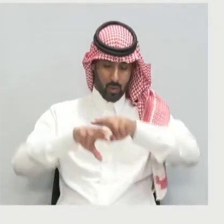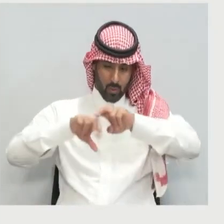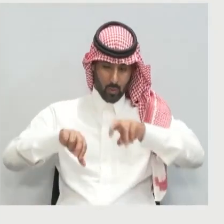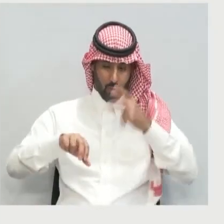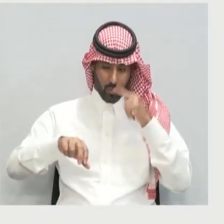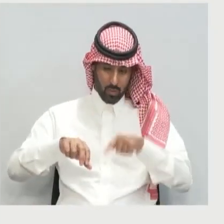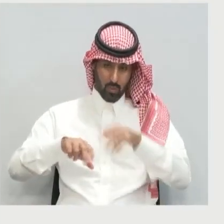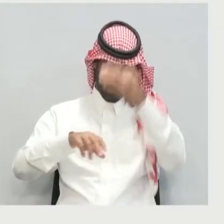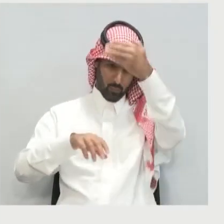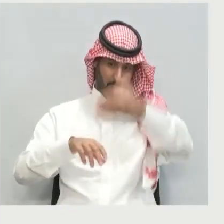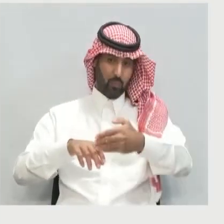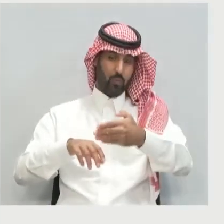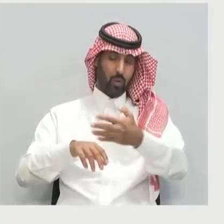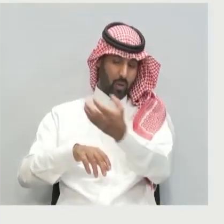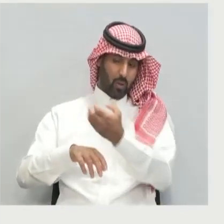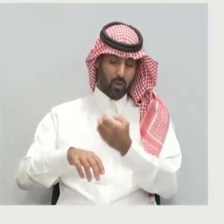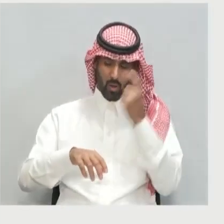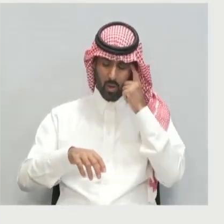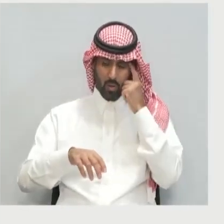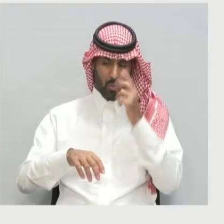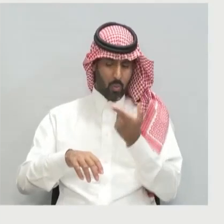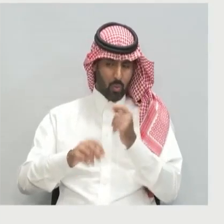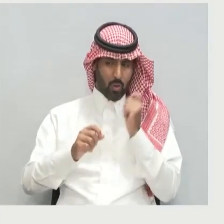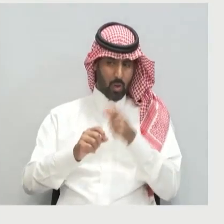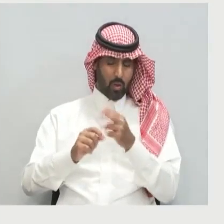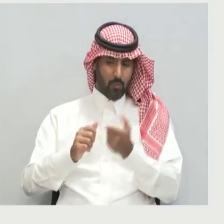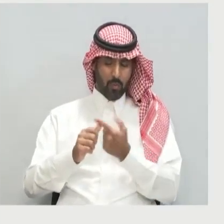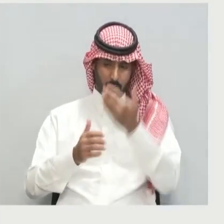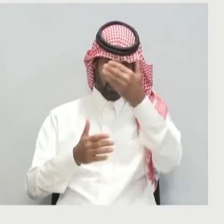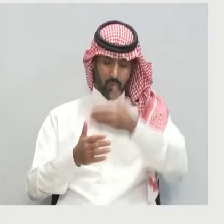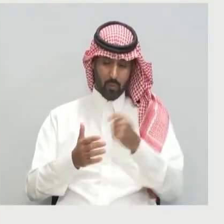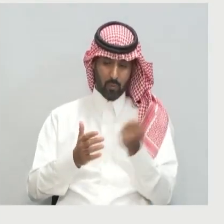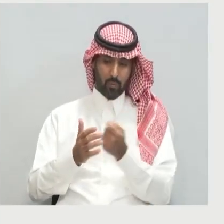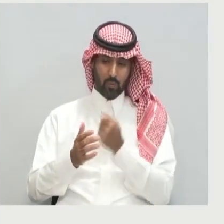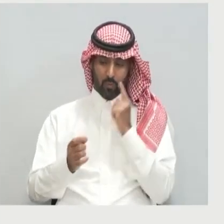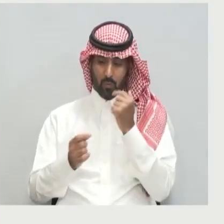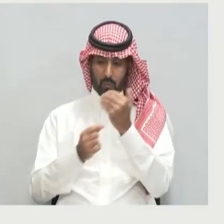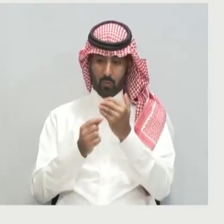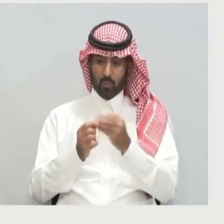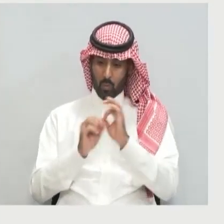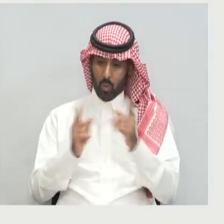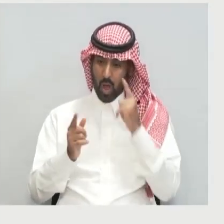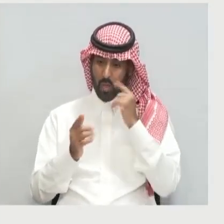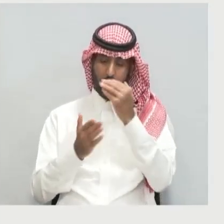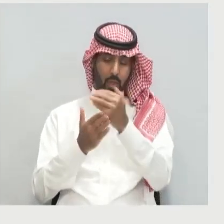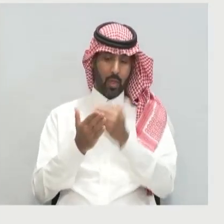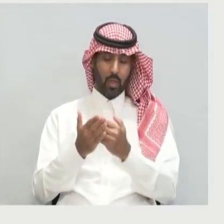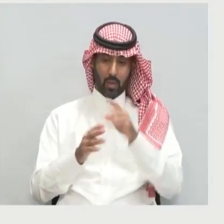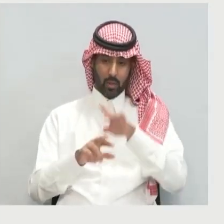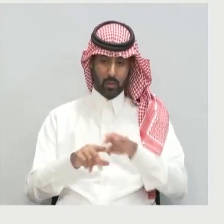يعتبر مصدرا للمعلومات وكل ما كتبت الاهداف بشكل واضح